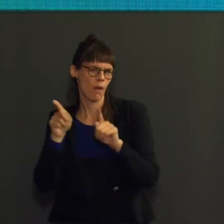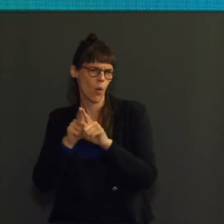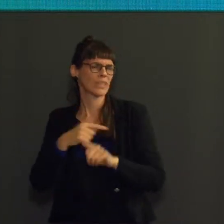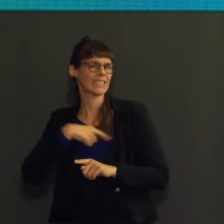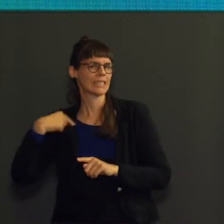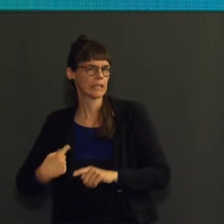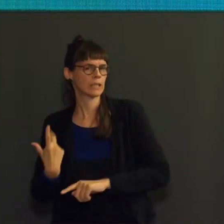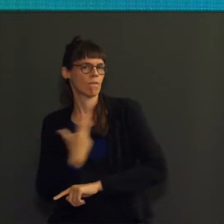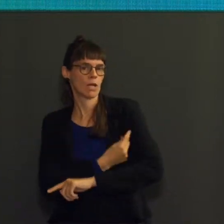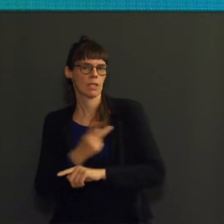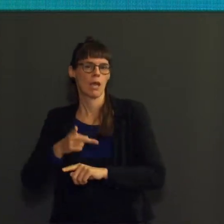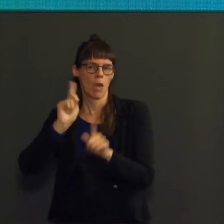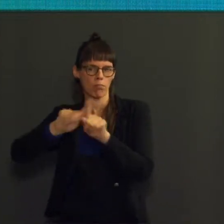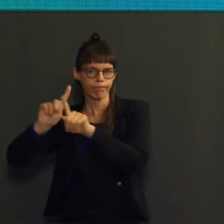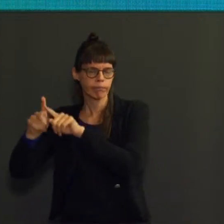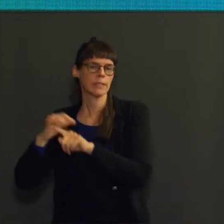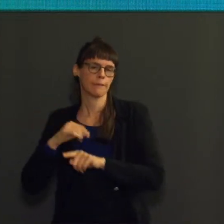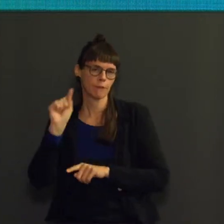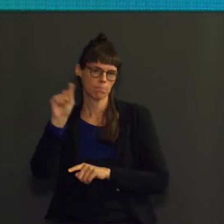Chinese vaccins.